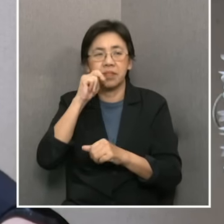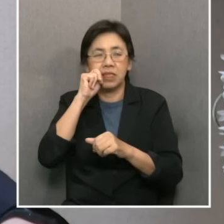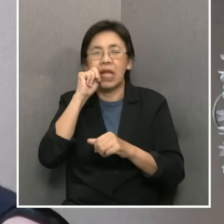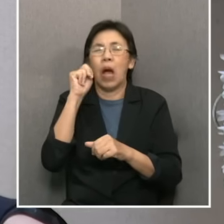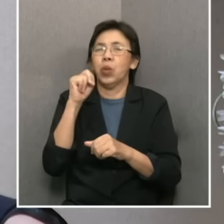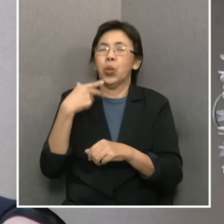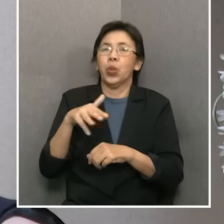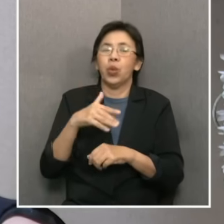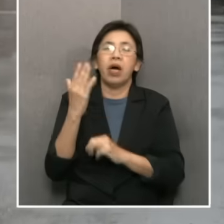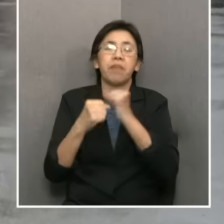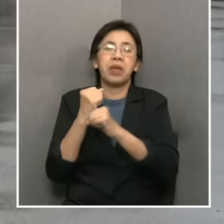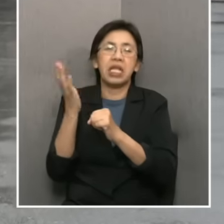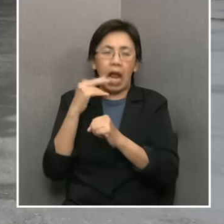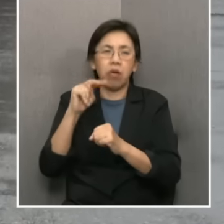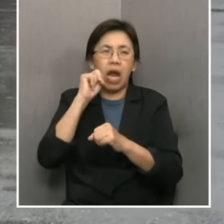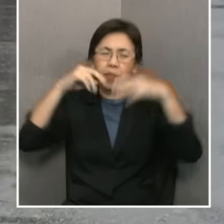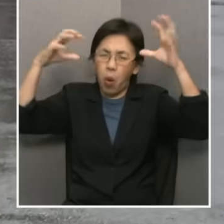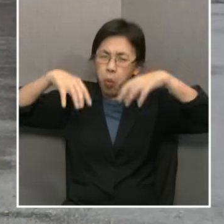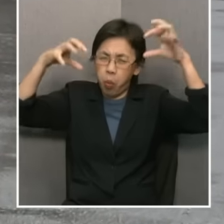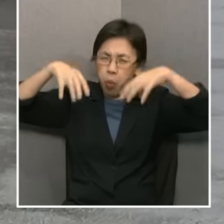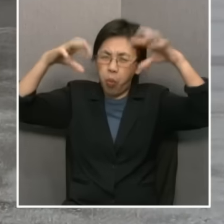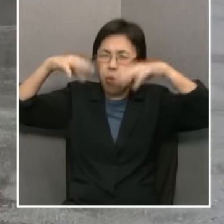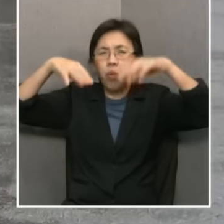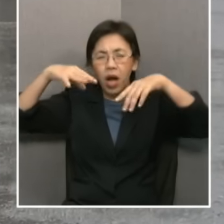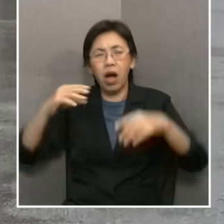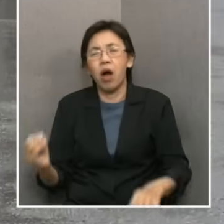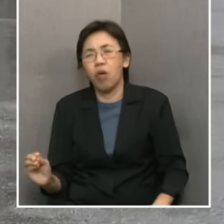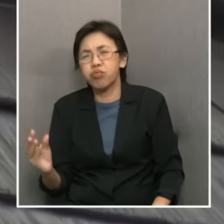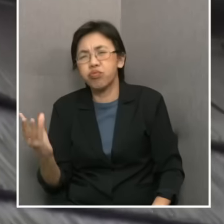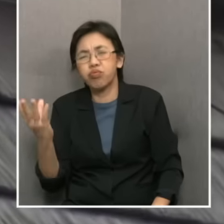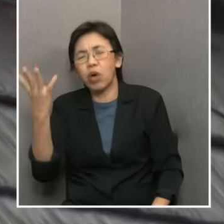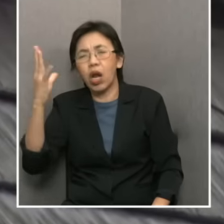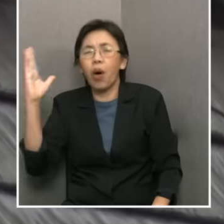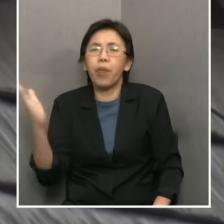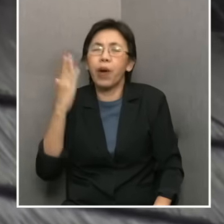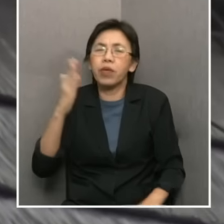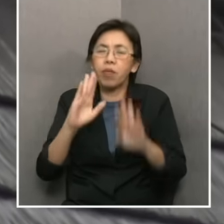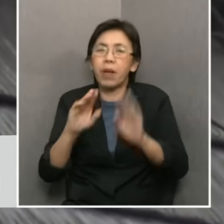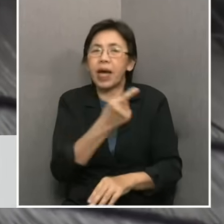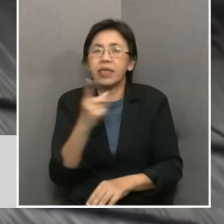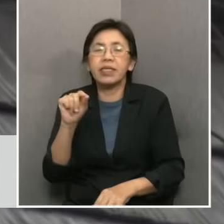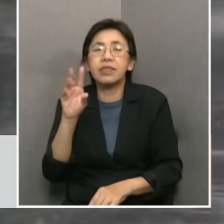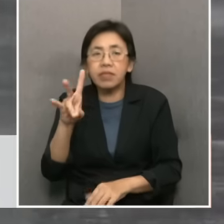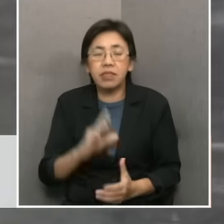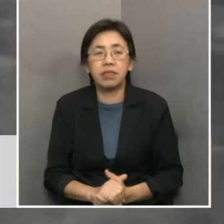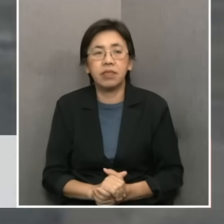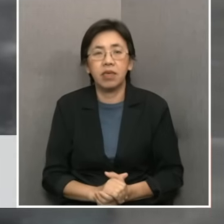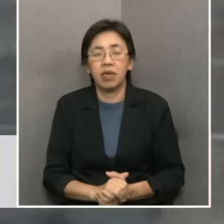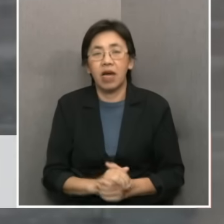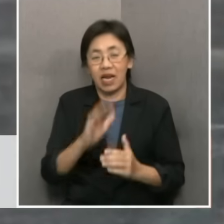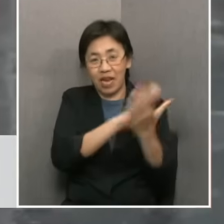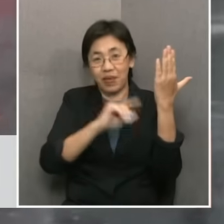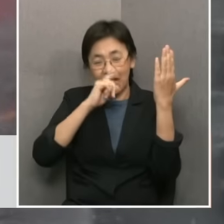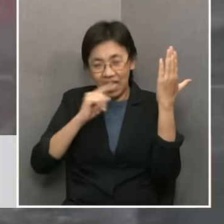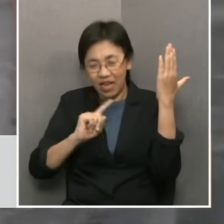็ นปีลานินญาเนี่ยนะครับพายุก็ก่อตัวประมาณนี่แหละครับ27ลูก ครับ 27ลูกนี่เข้ามาเรียกว่าข้ามฟิลิ